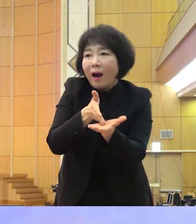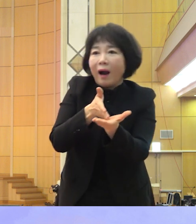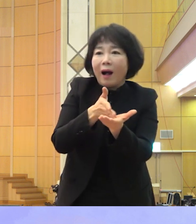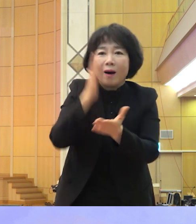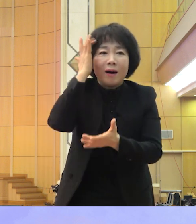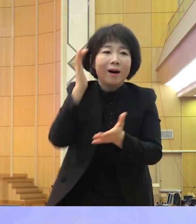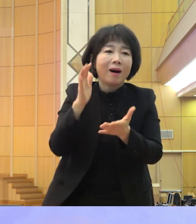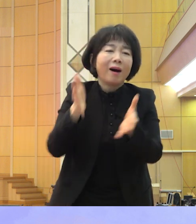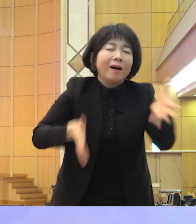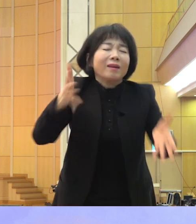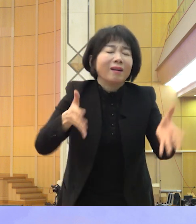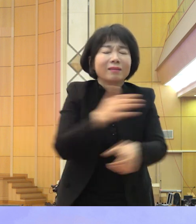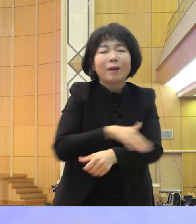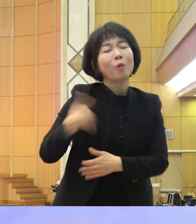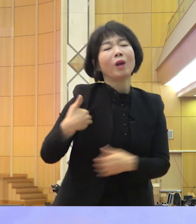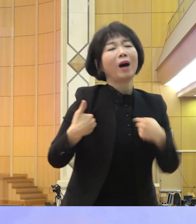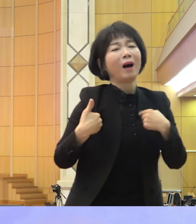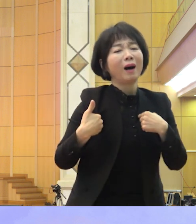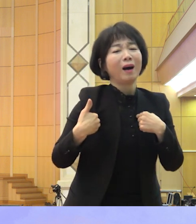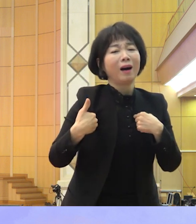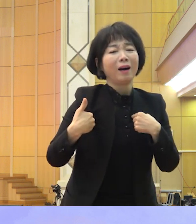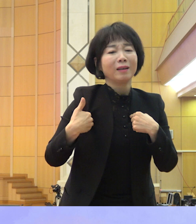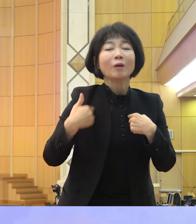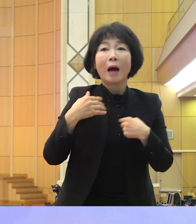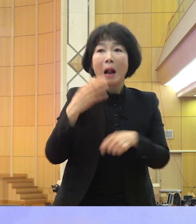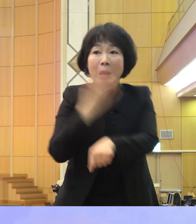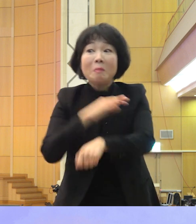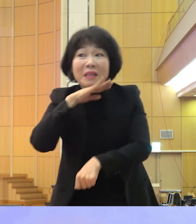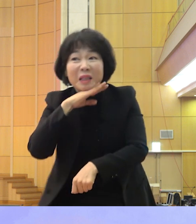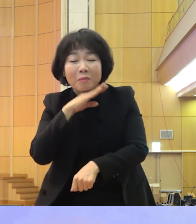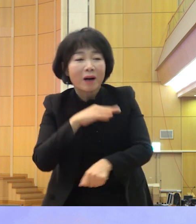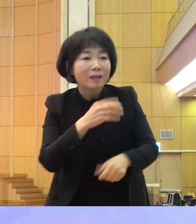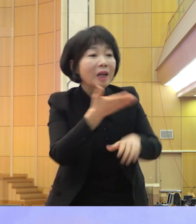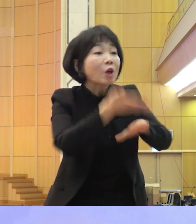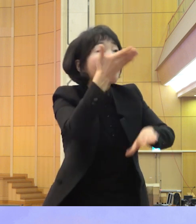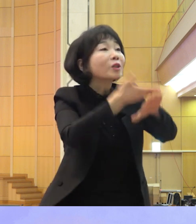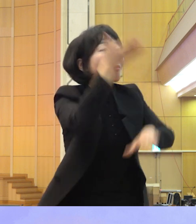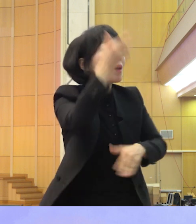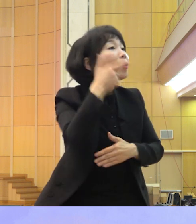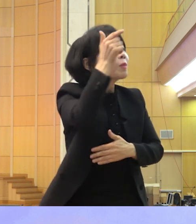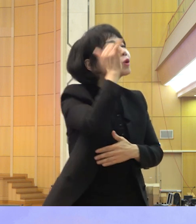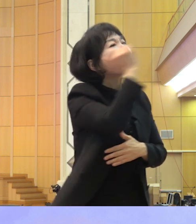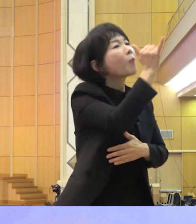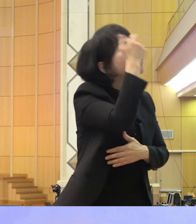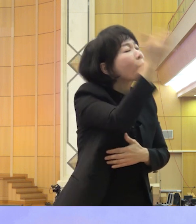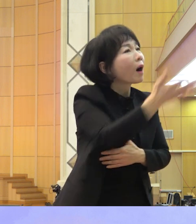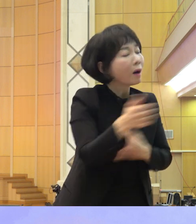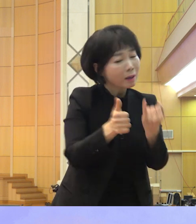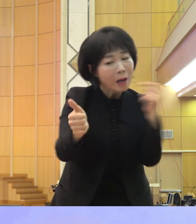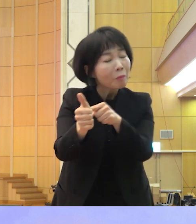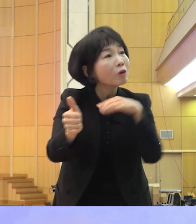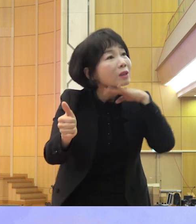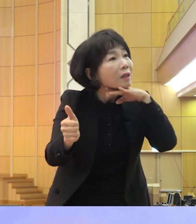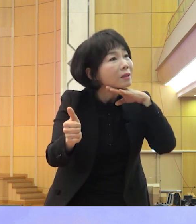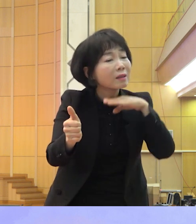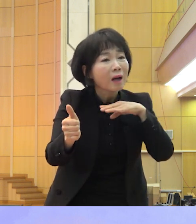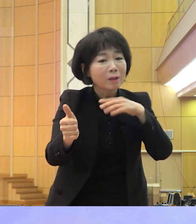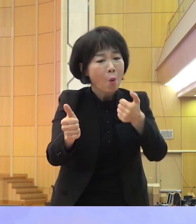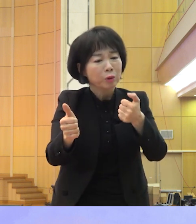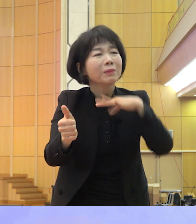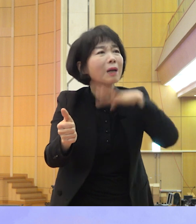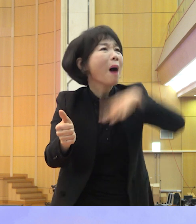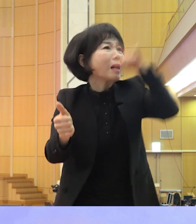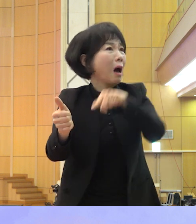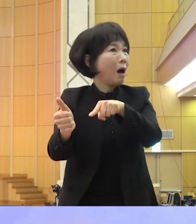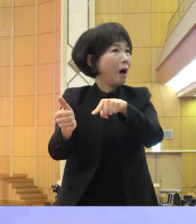없더라고. 그러니까 선배 목사님한테 전화를 걸어가지고 이러이러한데 군이라고 해야 됩니까? 아저씨라고 해야